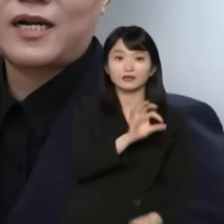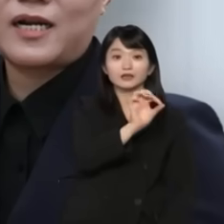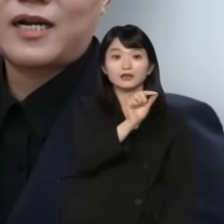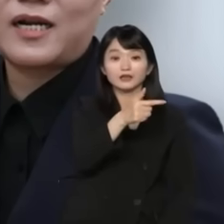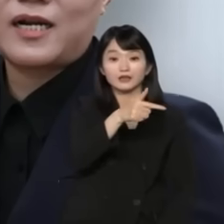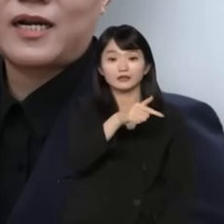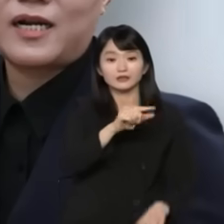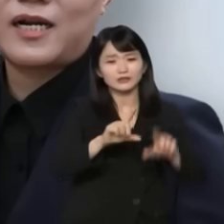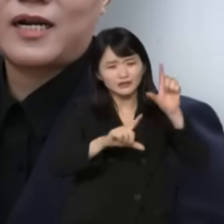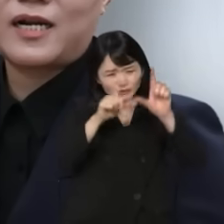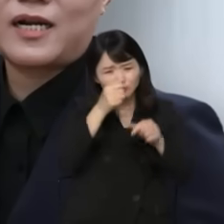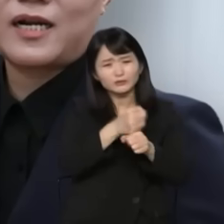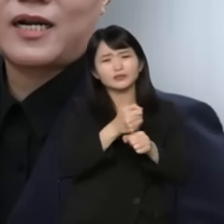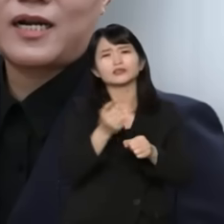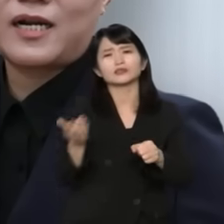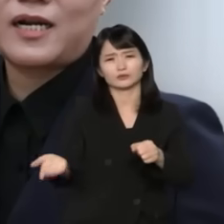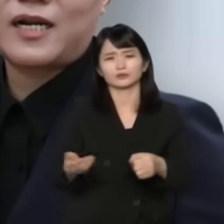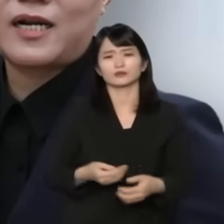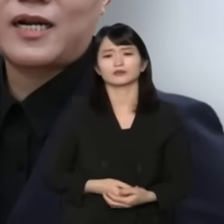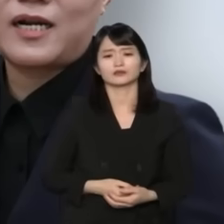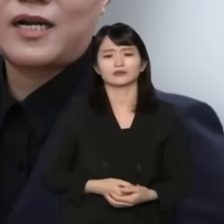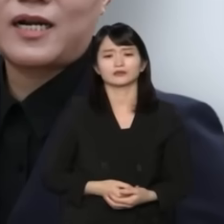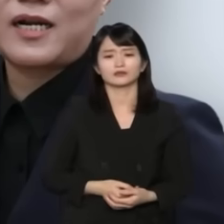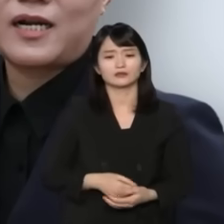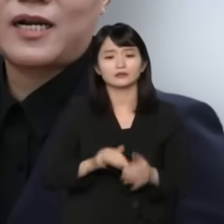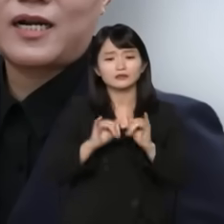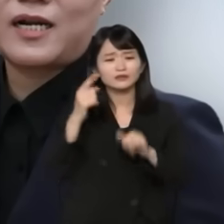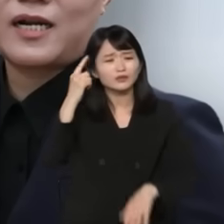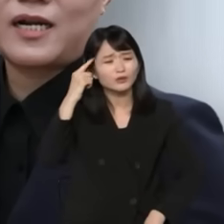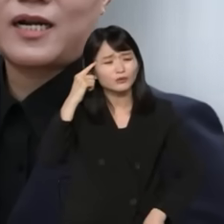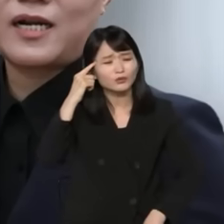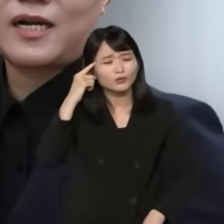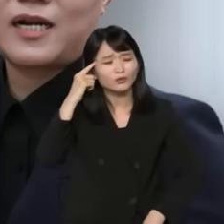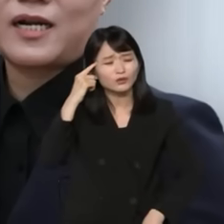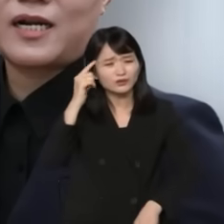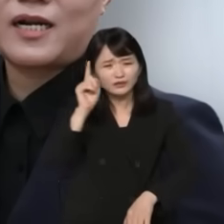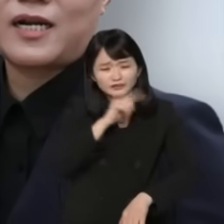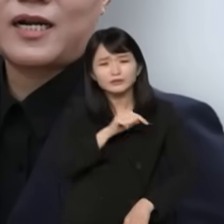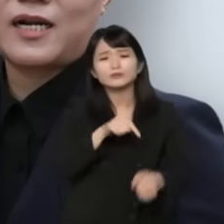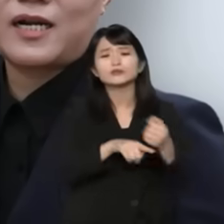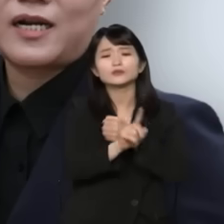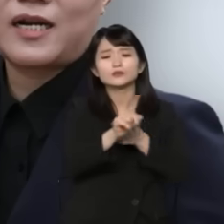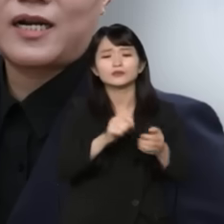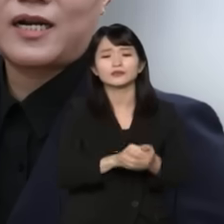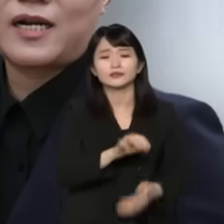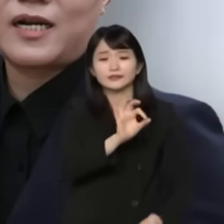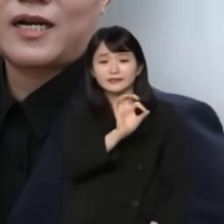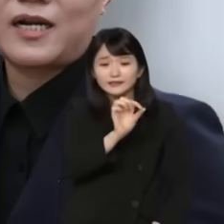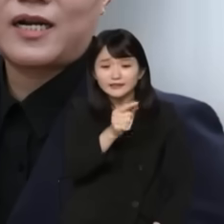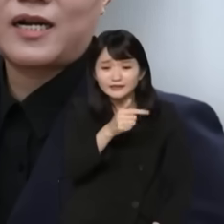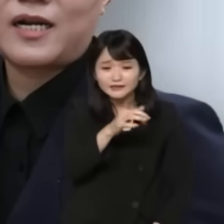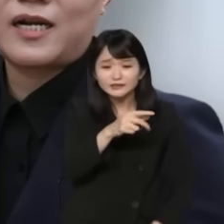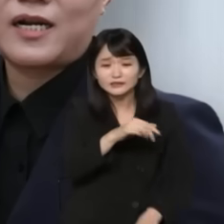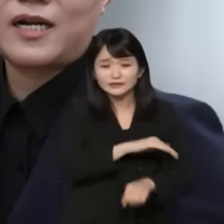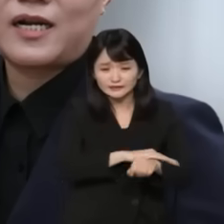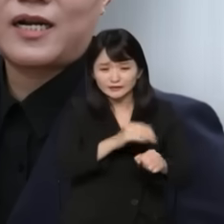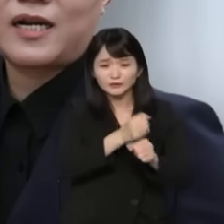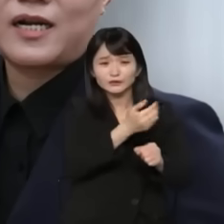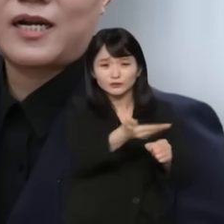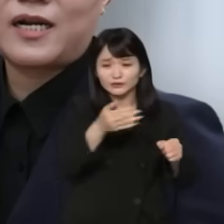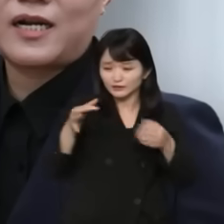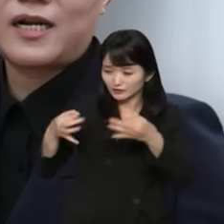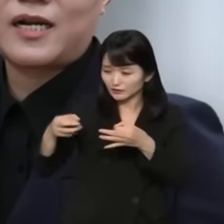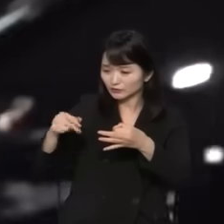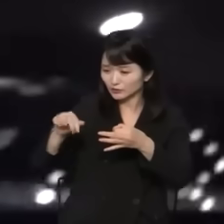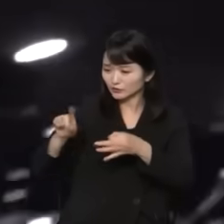이미지를 만들어줘야 되잖아. 네네. 아니, 사람들이 왜 머리가 안 돌아가. 안철수를 만들어주고 김영선이 뭘 받을 거